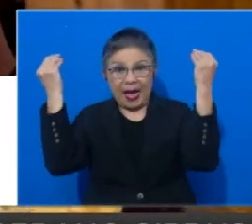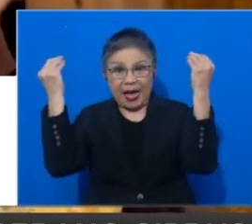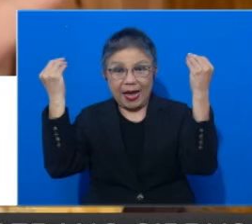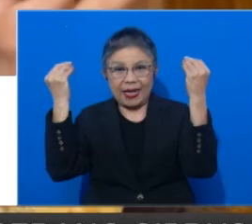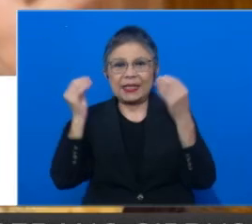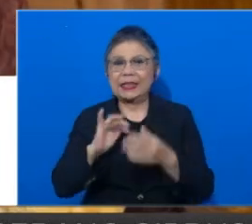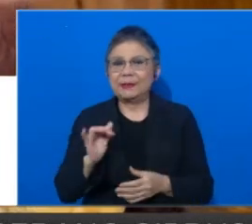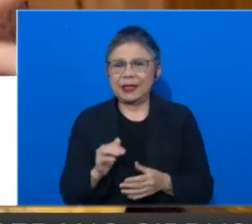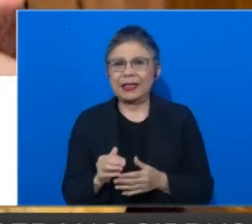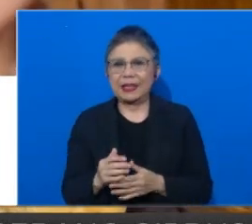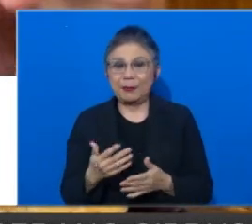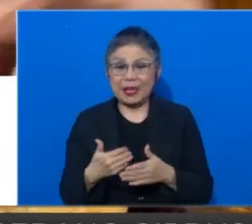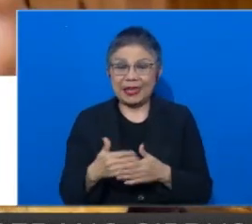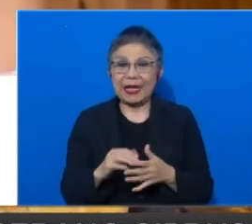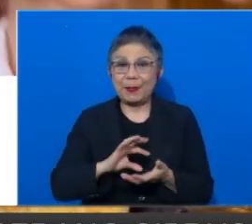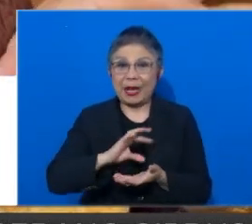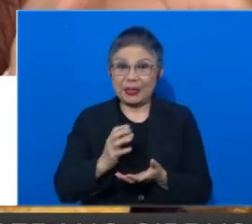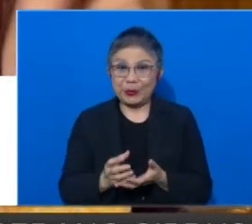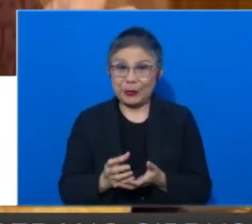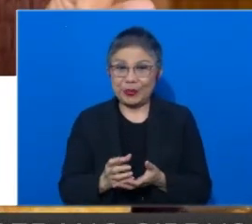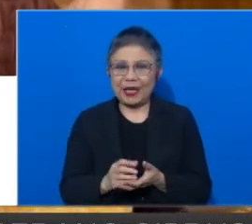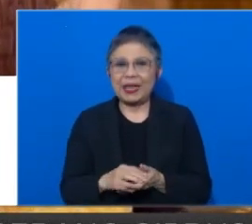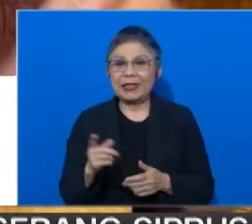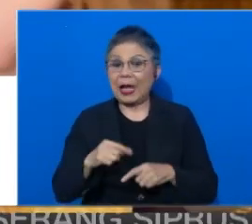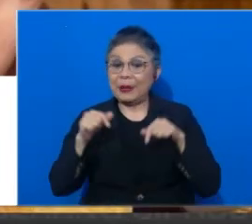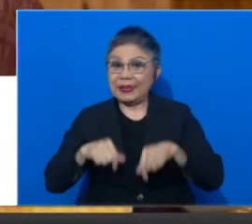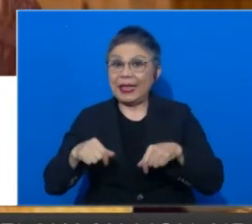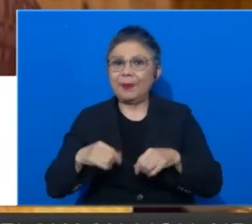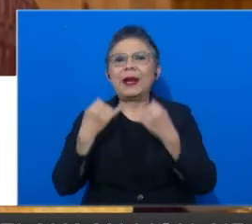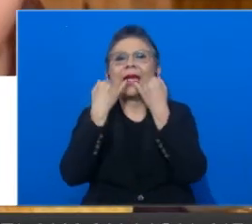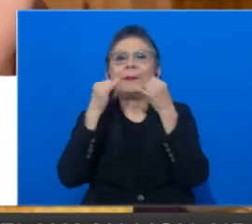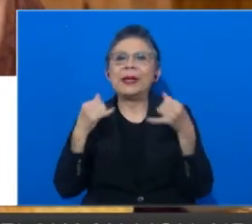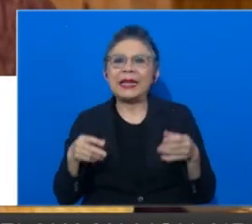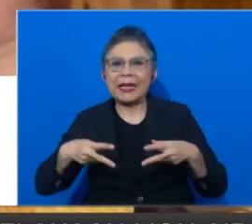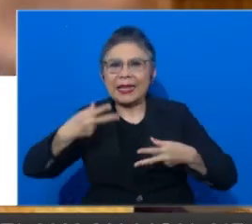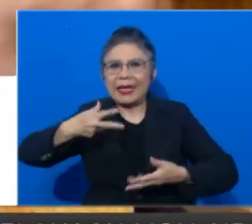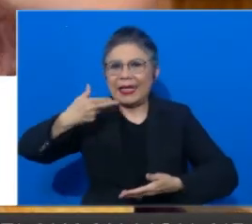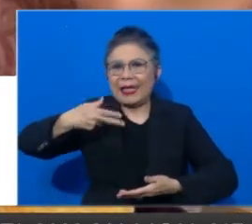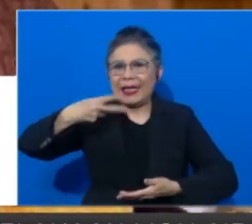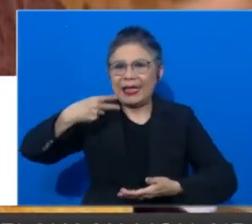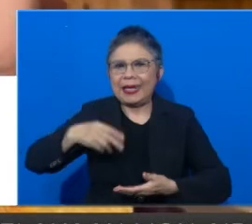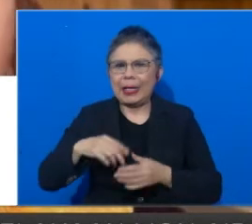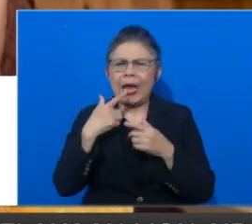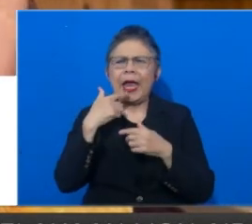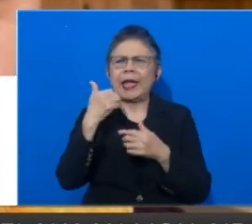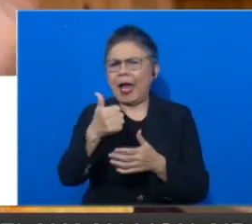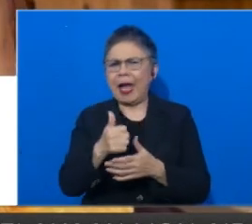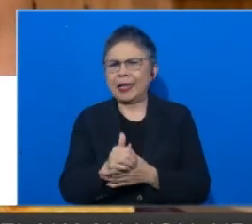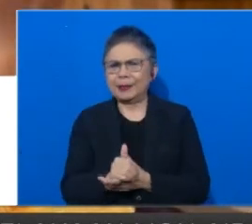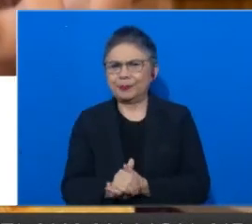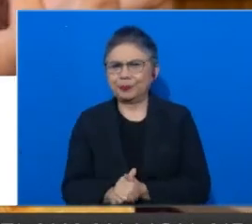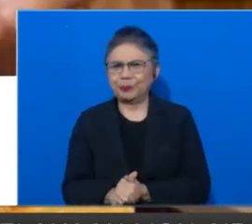tuh berdampingan dengan nasi dan lauk-pauk lainnya, tapi ternyata berdampingan dengan bakmi juga nggak kalah enak. Nah, bakminya